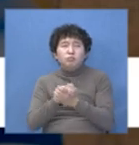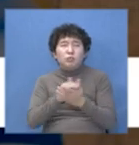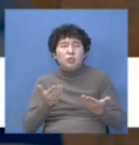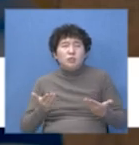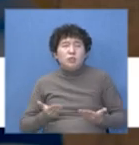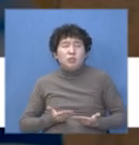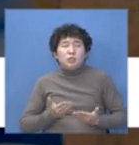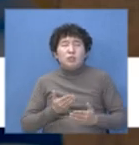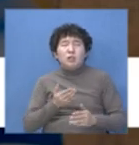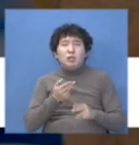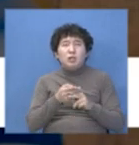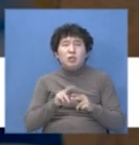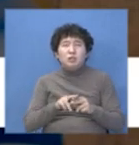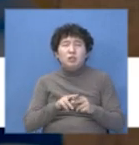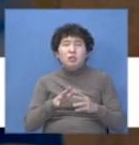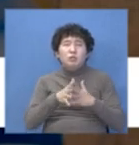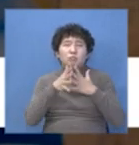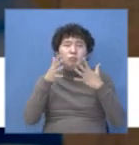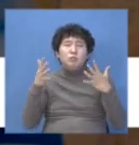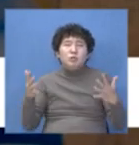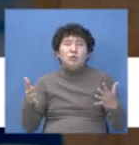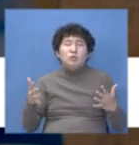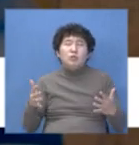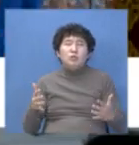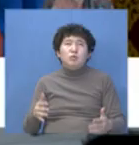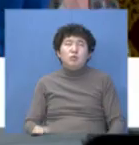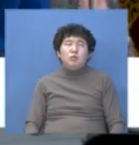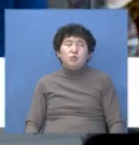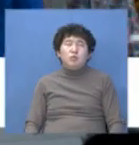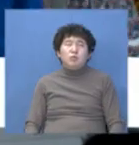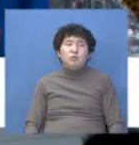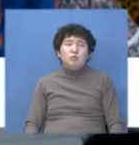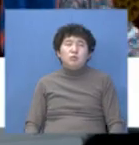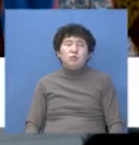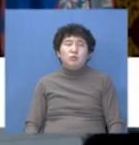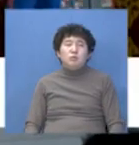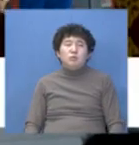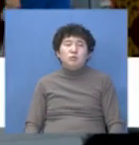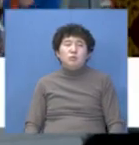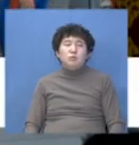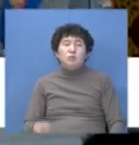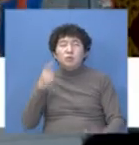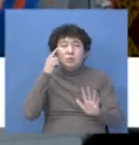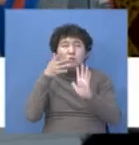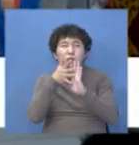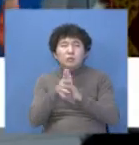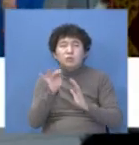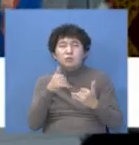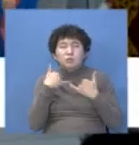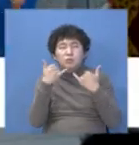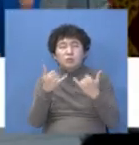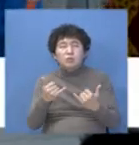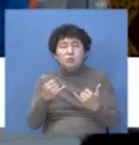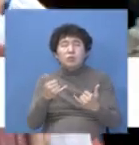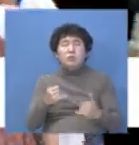бір үлкен бір жағдай, үлкен бір әсер тигізіп жатыр деп. Ауыз біршілік пен түсіністік қарапайым сыйластық үстем құрған жерде